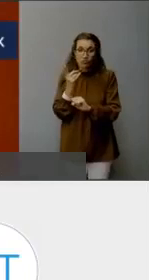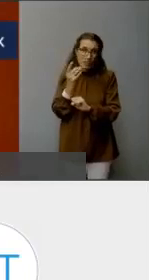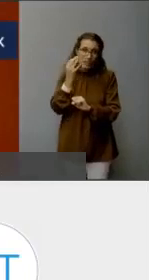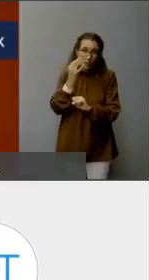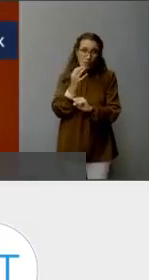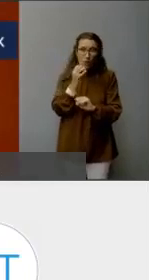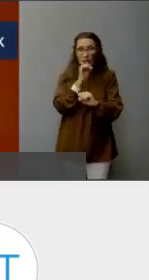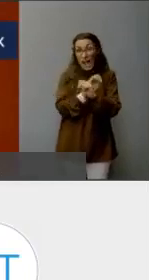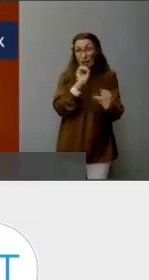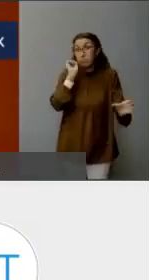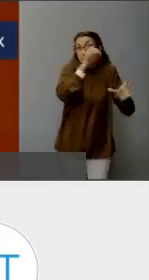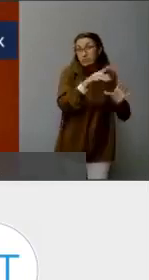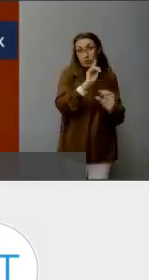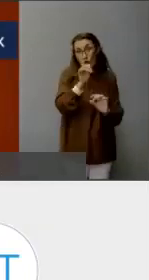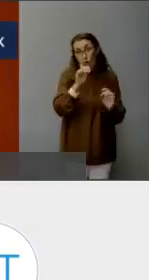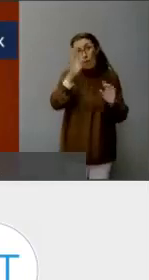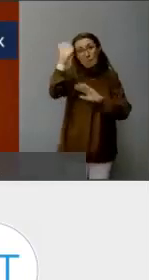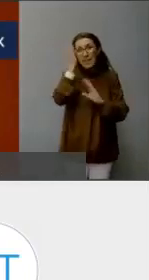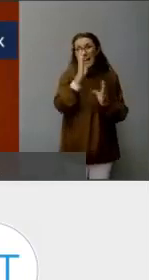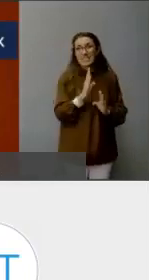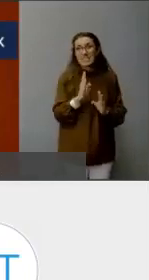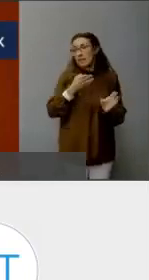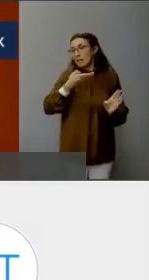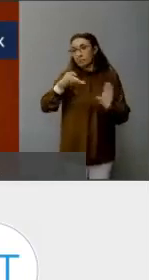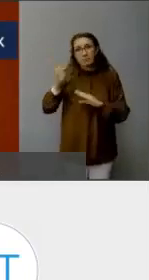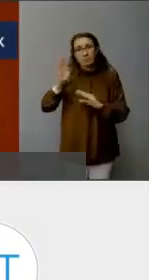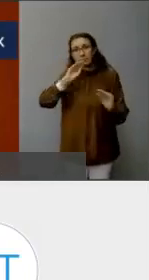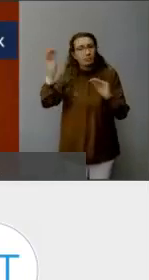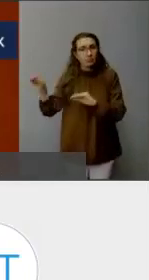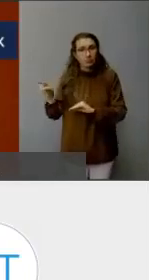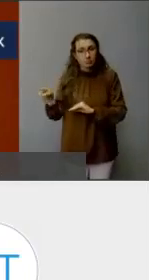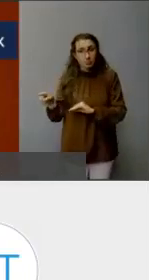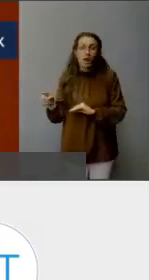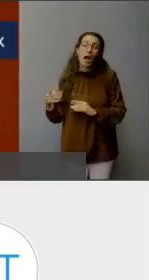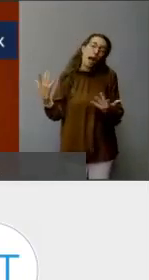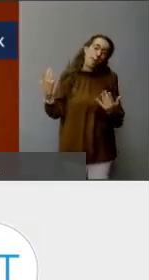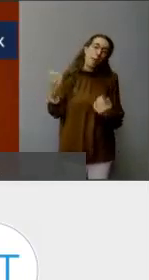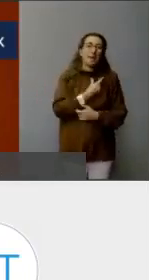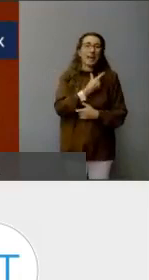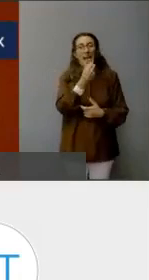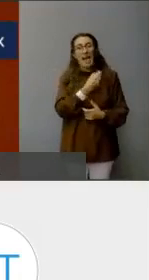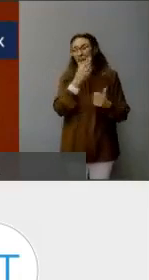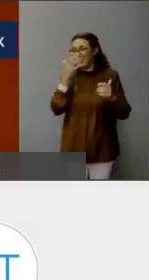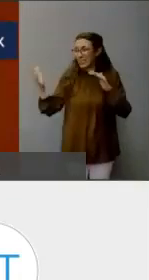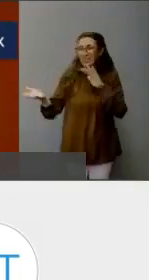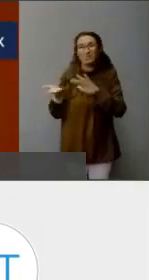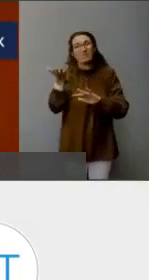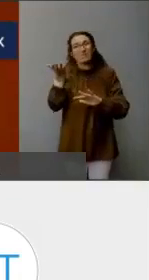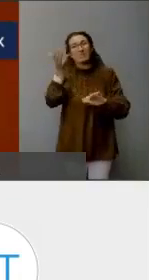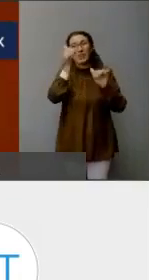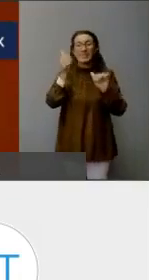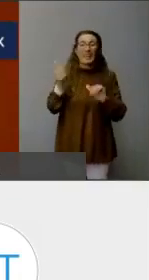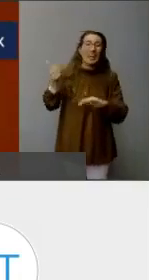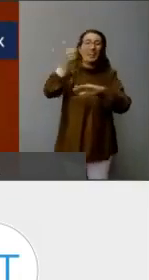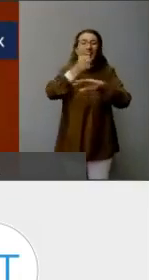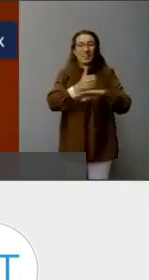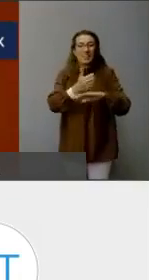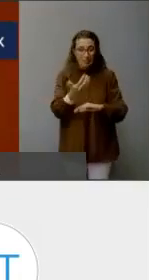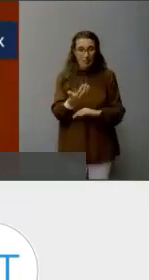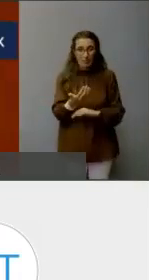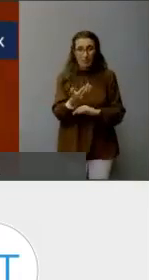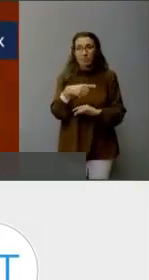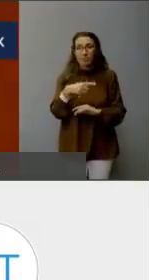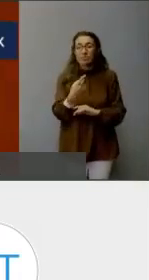brasile poi non dargli una bella onorificenza come dire elevarlo a a modello e in quella manifestazione